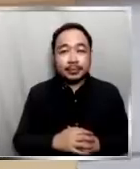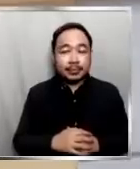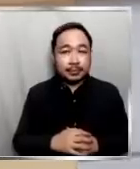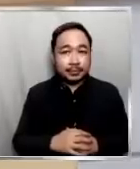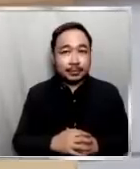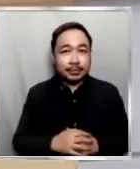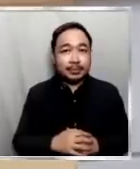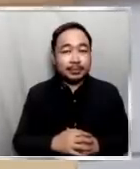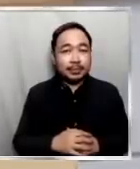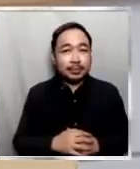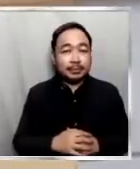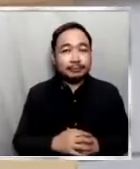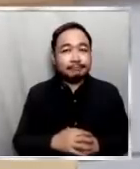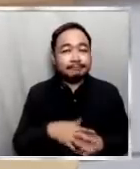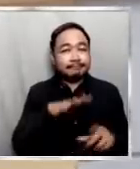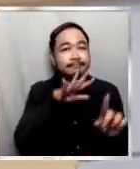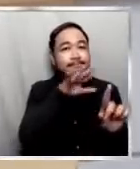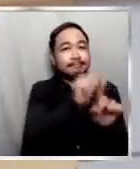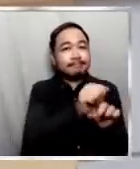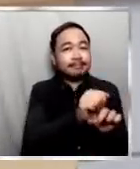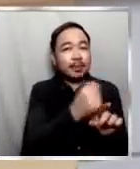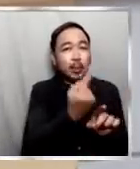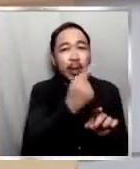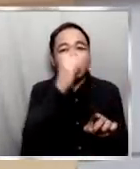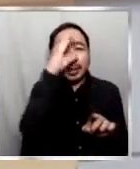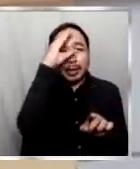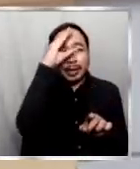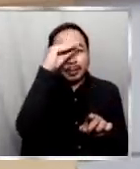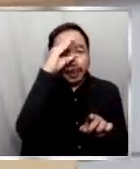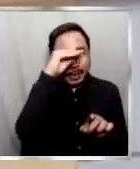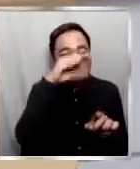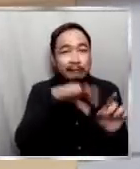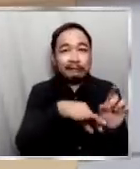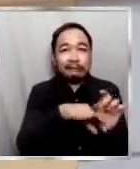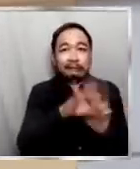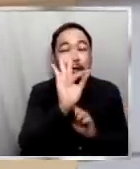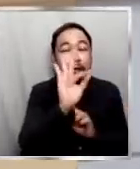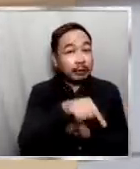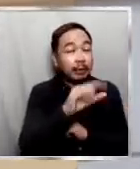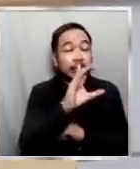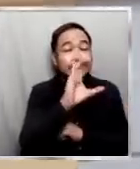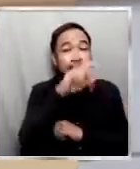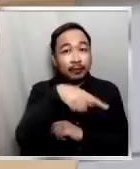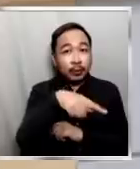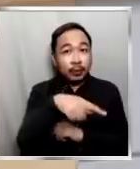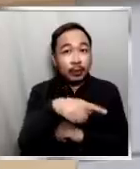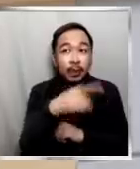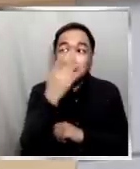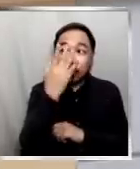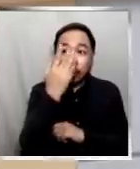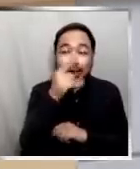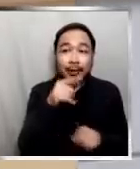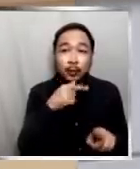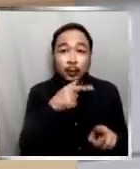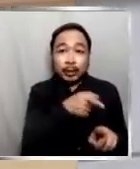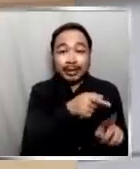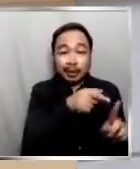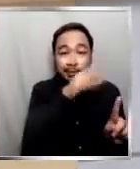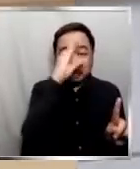Timbog ang isang lalaking nakapulot umano ng isang cellphone. Ang suspect kasi, pinaransom daw ang cellphone sa